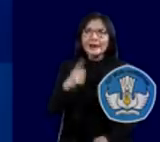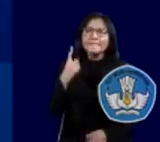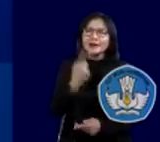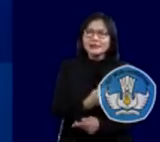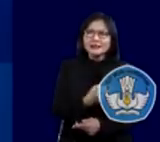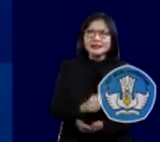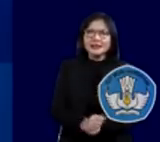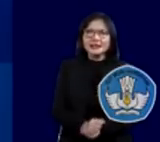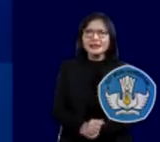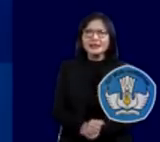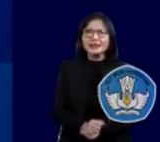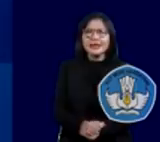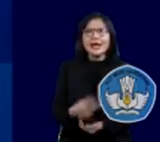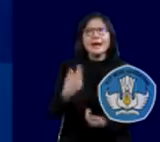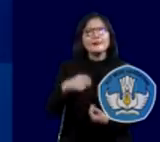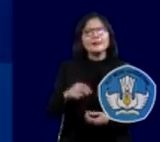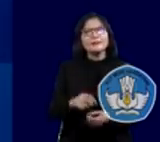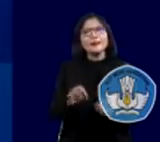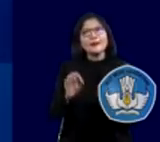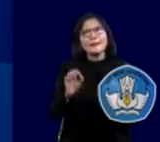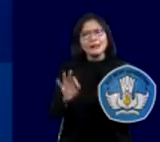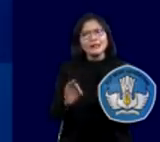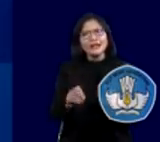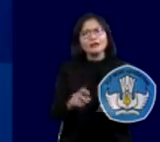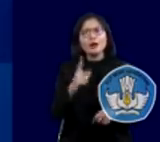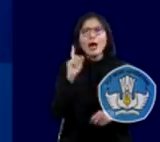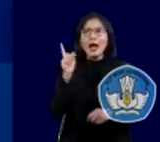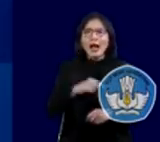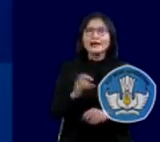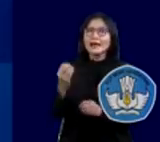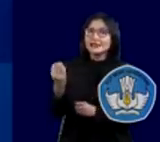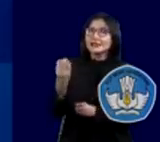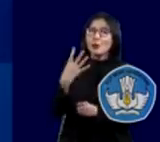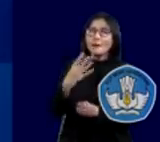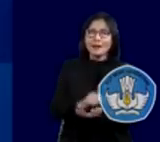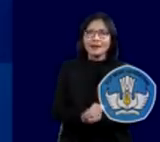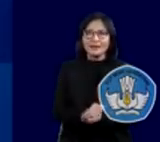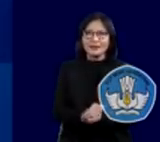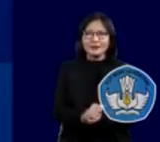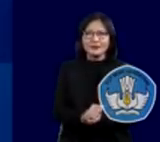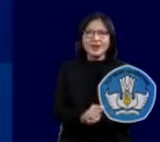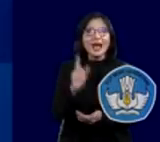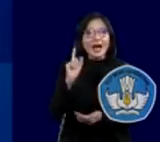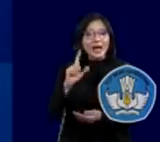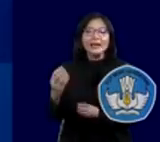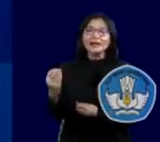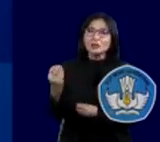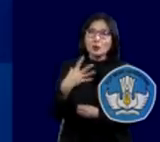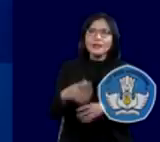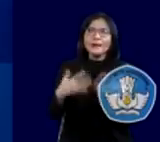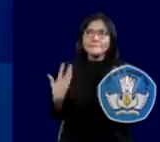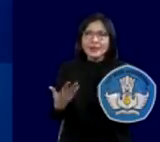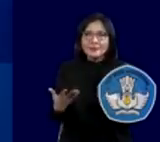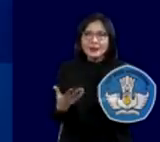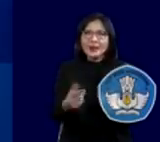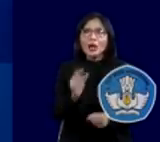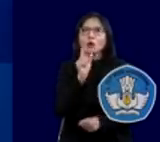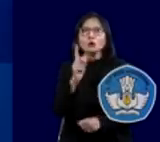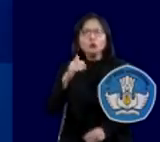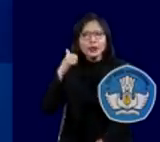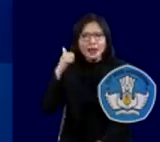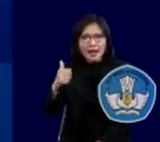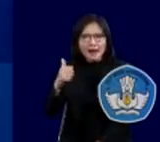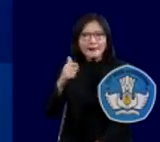di Kemendikbud bahwa ada jawaban dari pemerintah. Ada jawaban mengenai bagaimana bagi yang layak dan